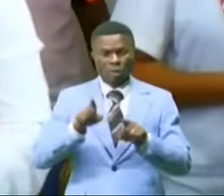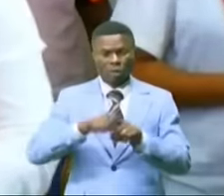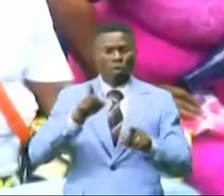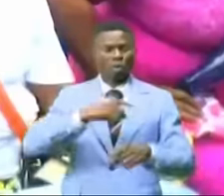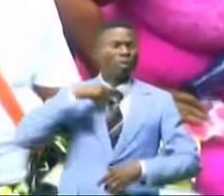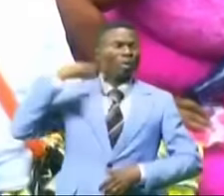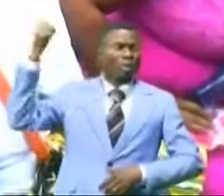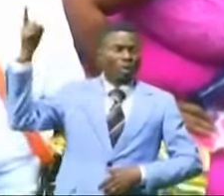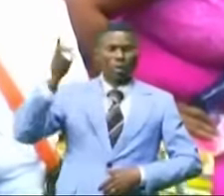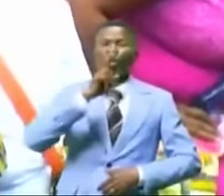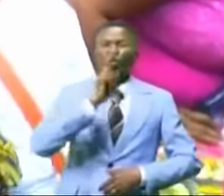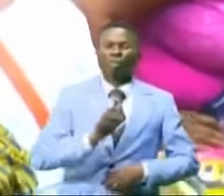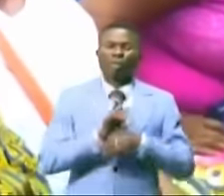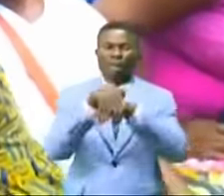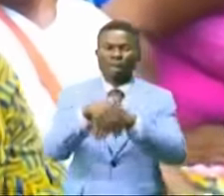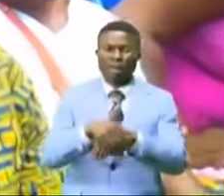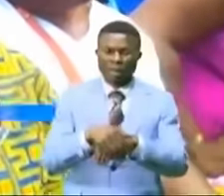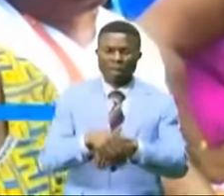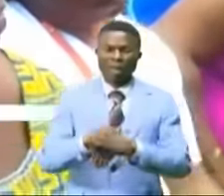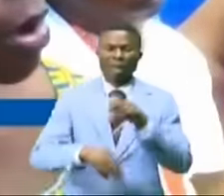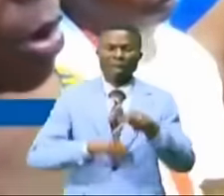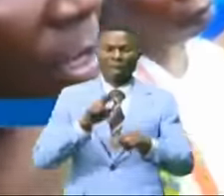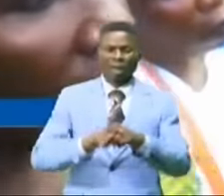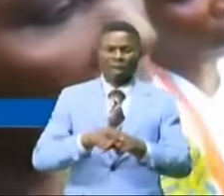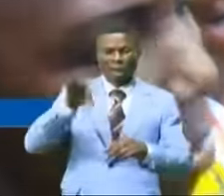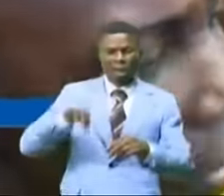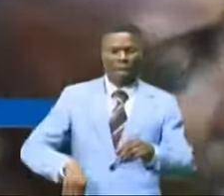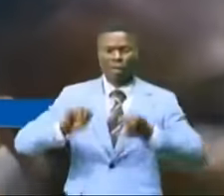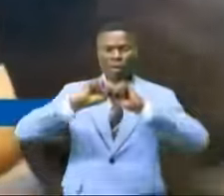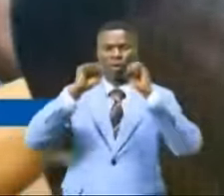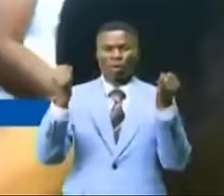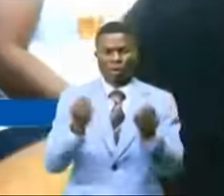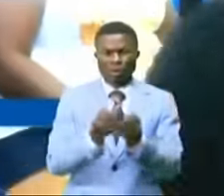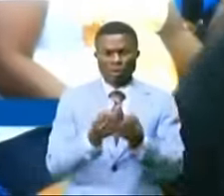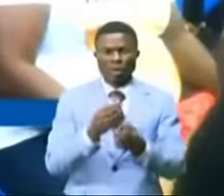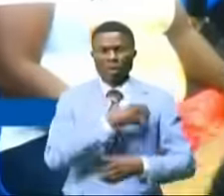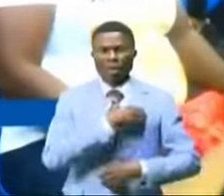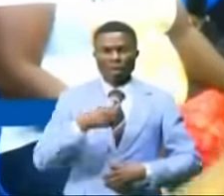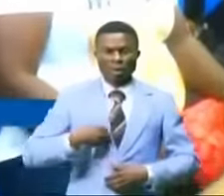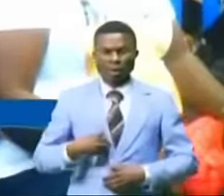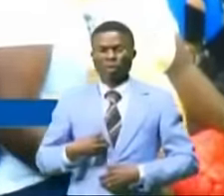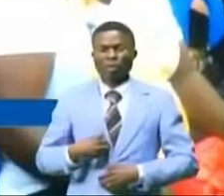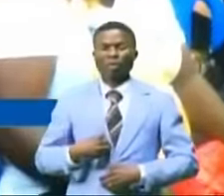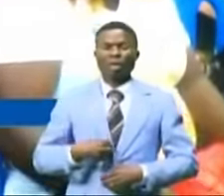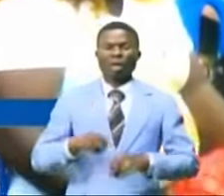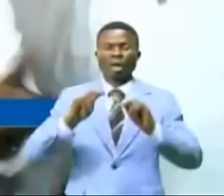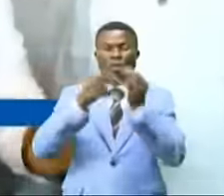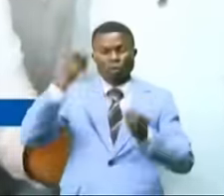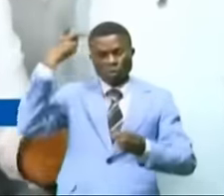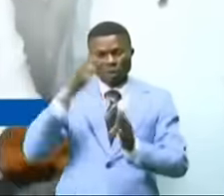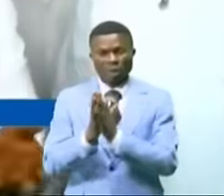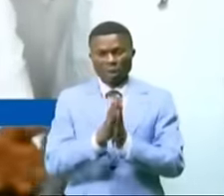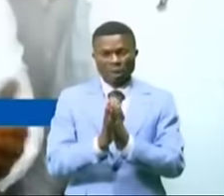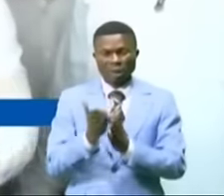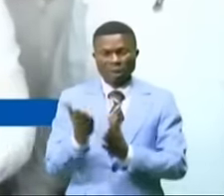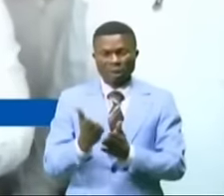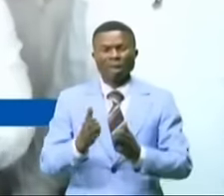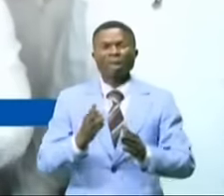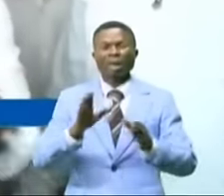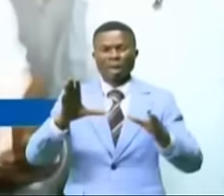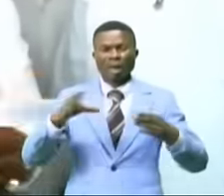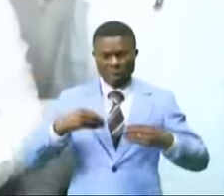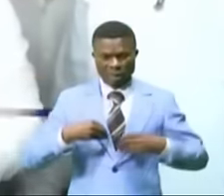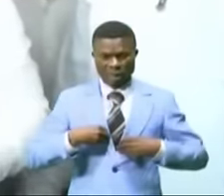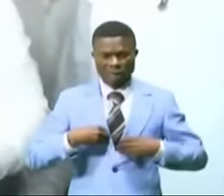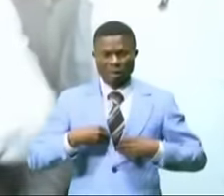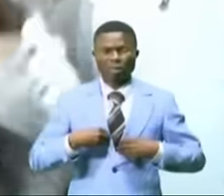un véritable engagement naturel au bénéfice de la société et les femmes de l'Union pour la Nation Congolaise, UNC, répondent bien à